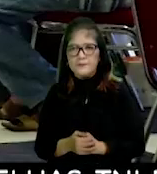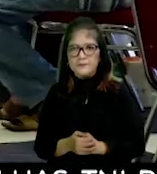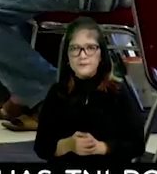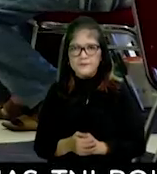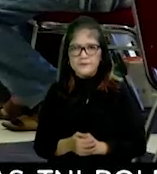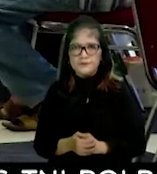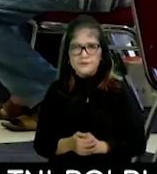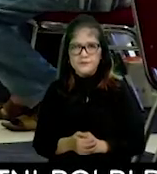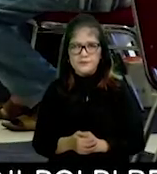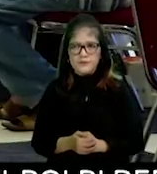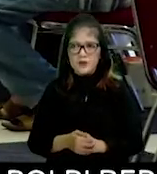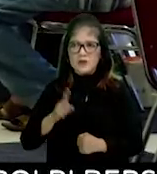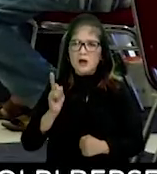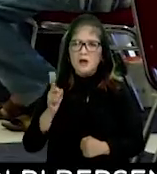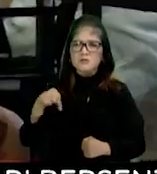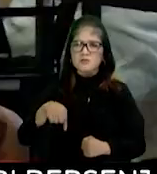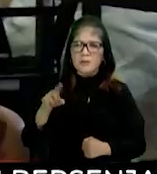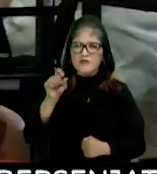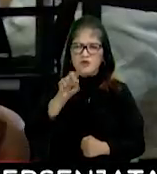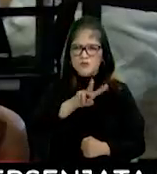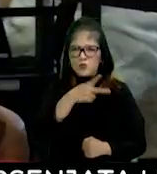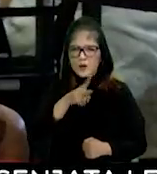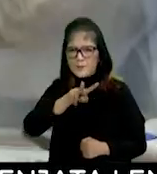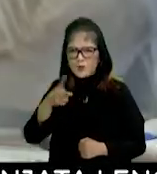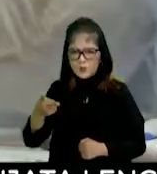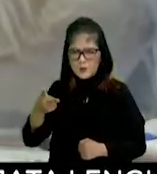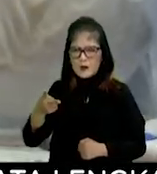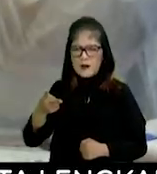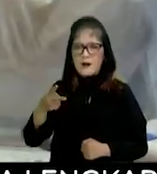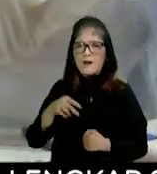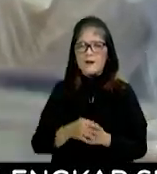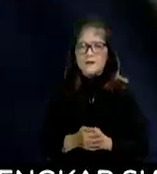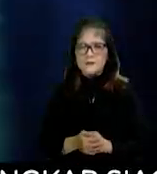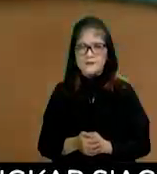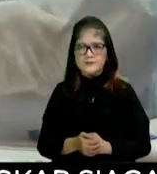yang terus bermutasi. Tim Liputan iNews melaporkan.